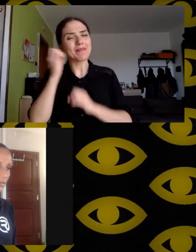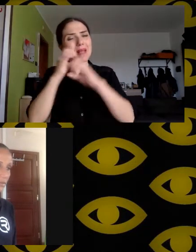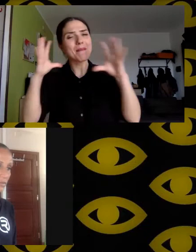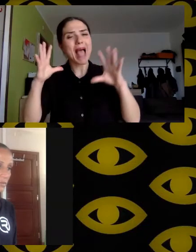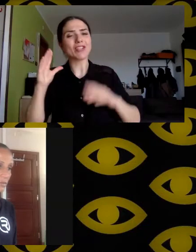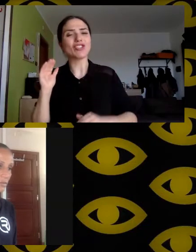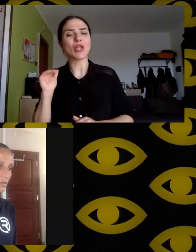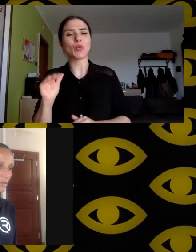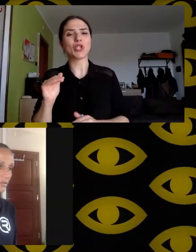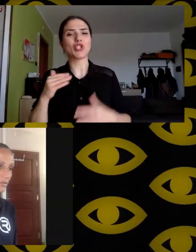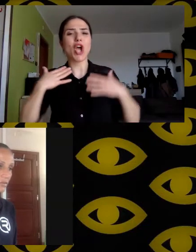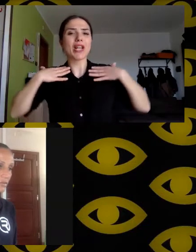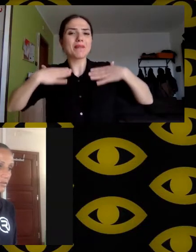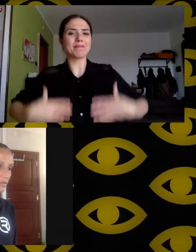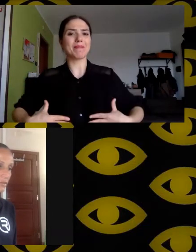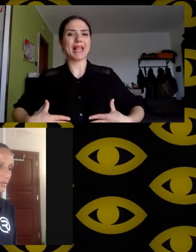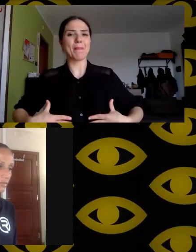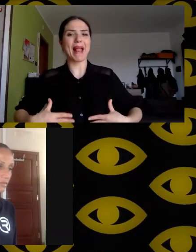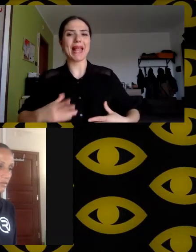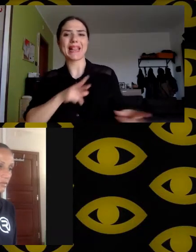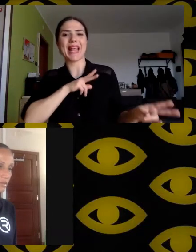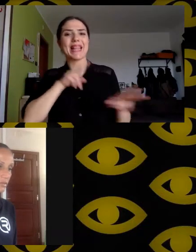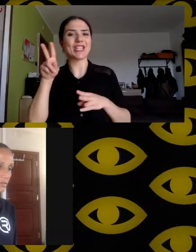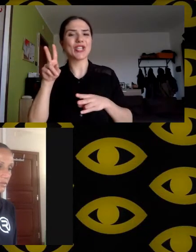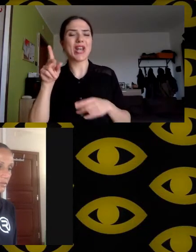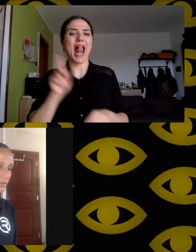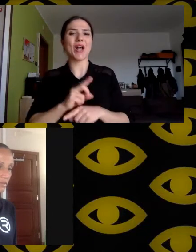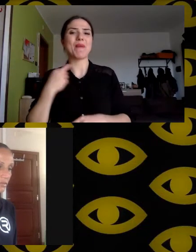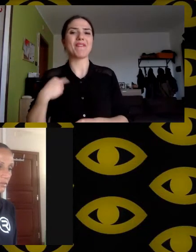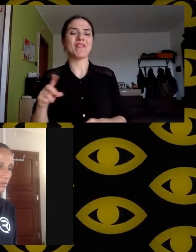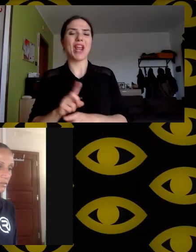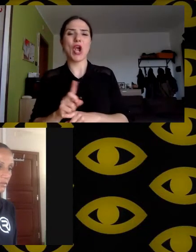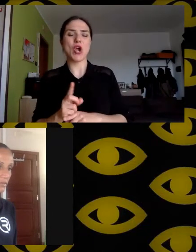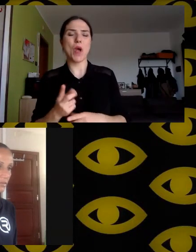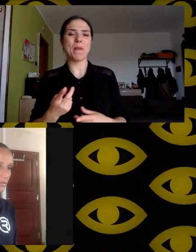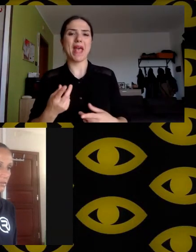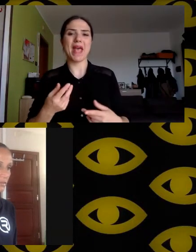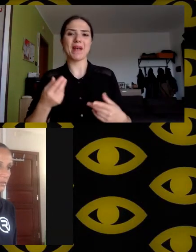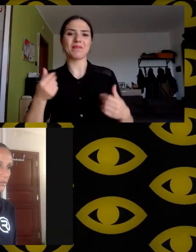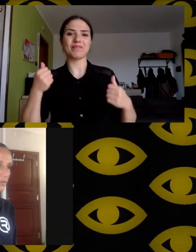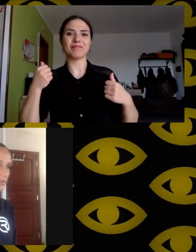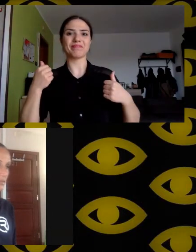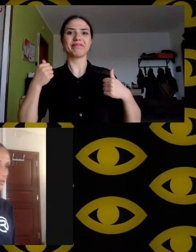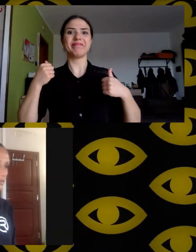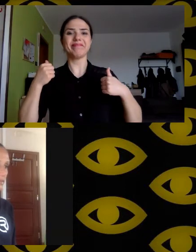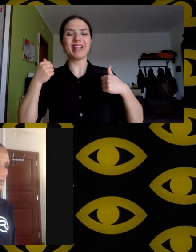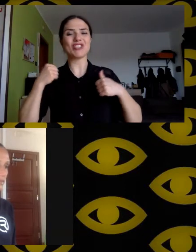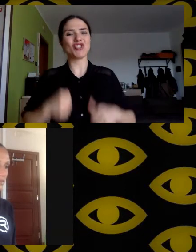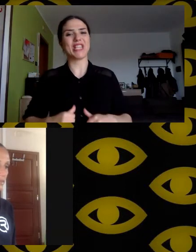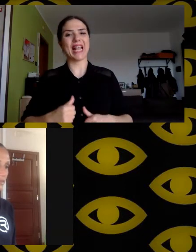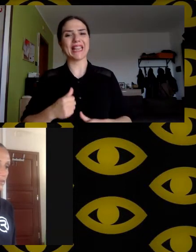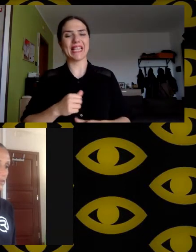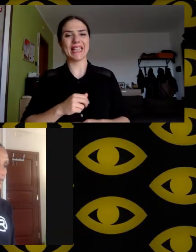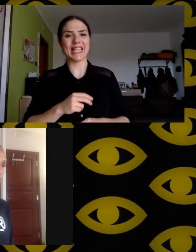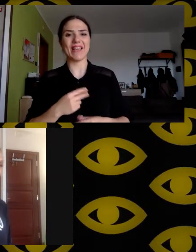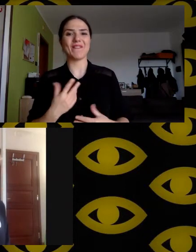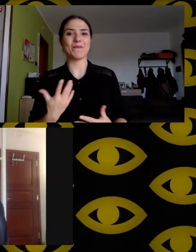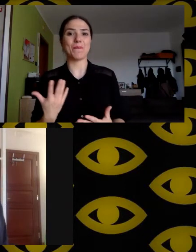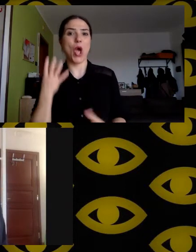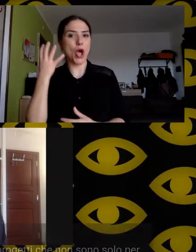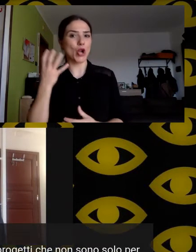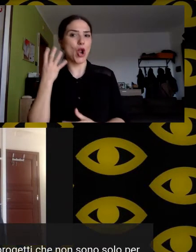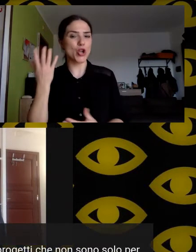Grazie Annalisa, sono veramente molto toccanti le tue parole, ma perché veramente ti sto conoscendo adesso in questo momento e